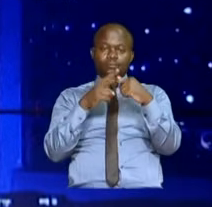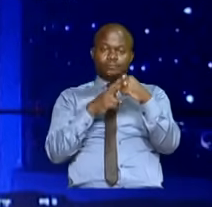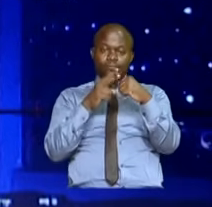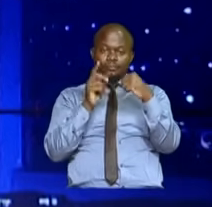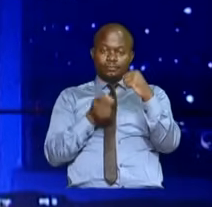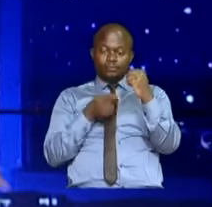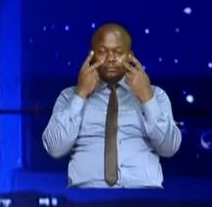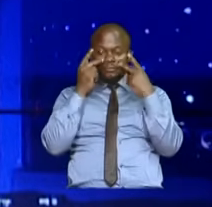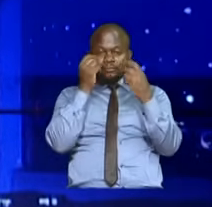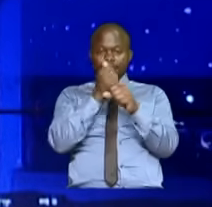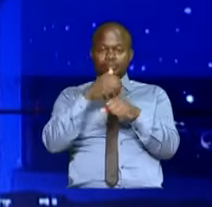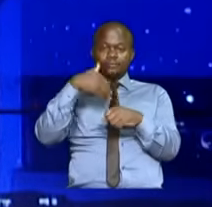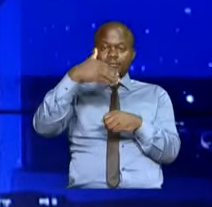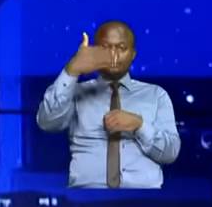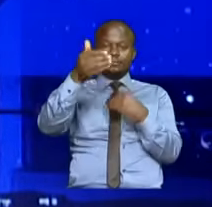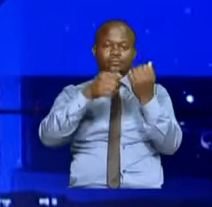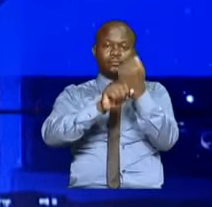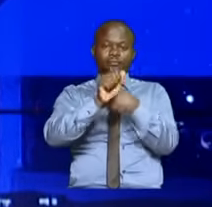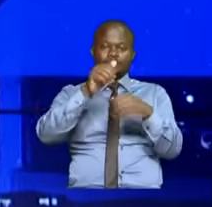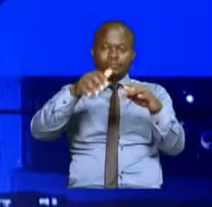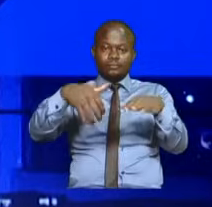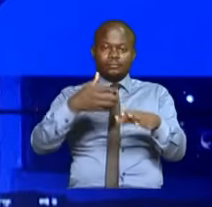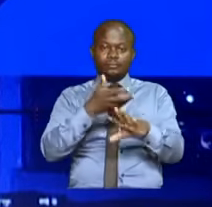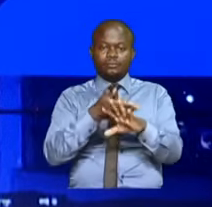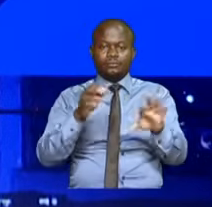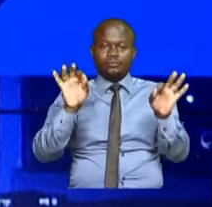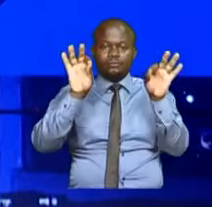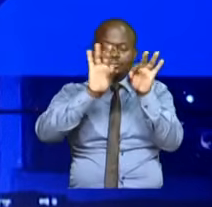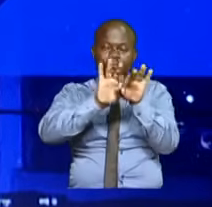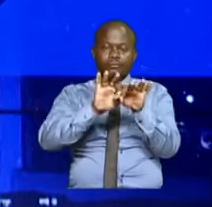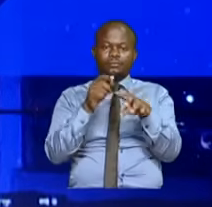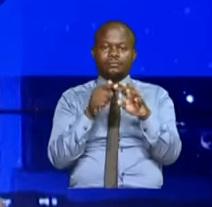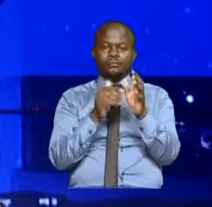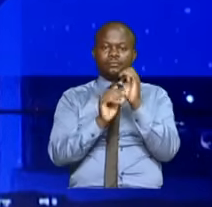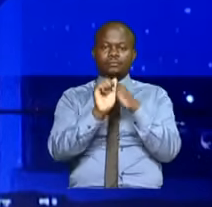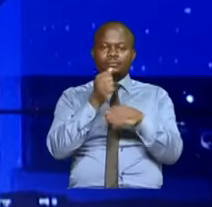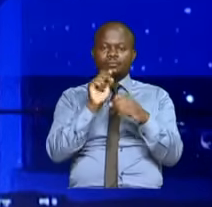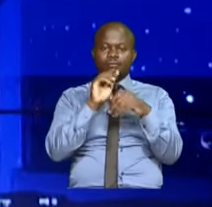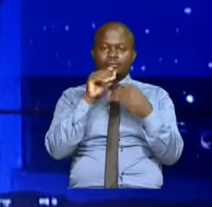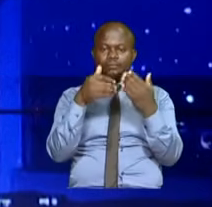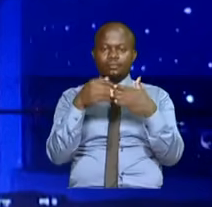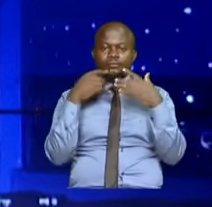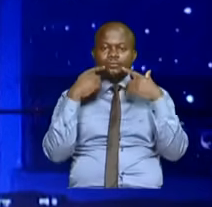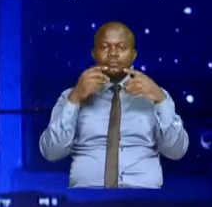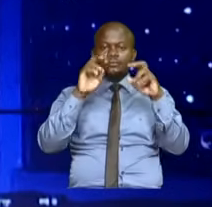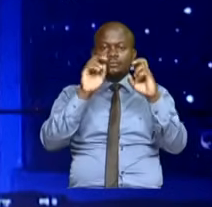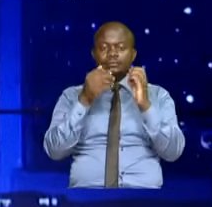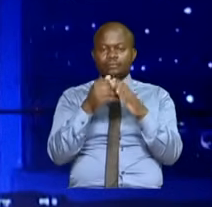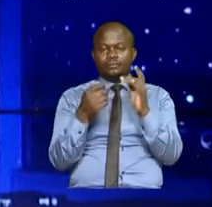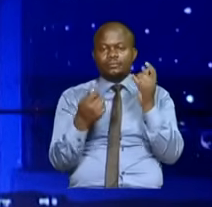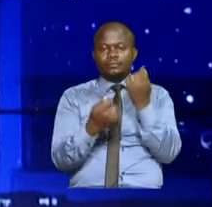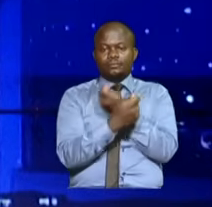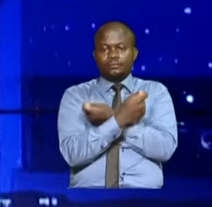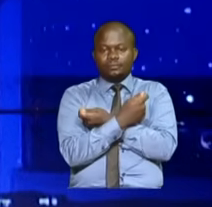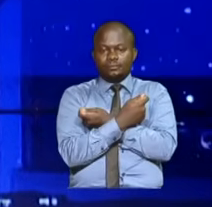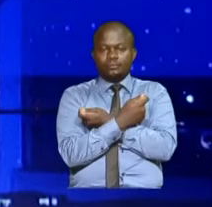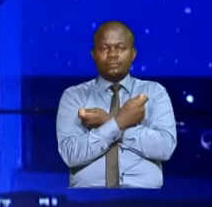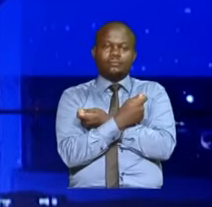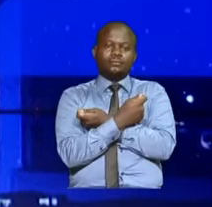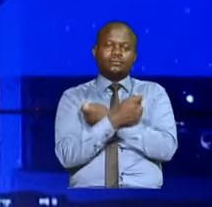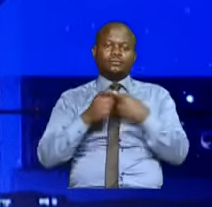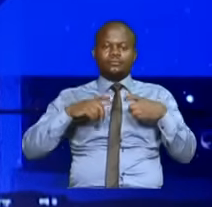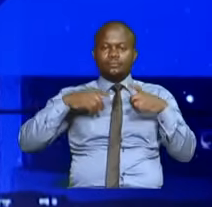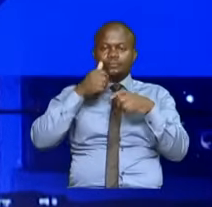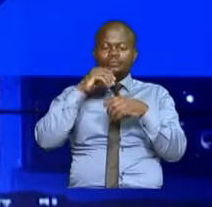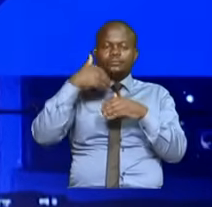babona akazi buri munsi mu bikorwa by'ubucukuzi bw'amabuye y'agaciro n'ibikorwa abaturage bavuga ko birimo guhindura imibereho yabo ya